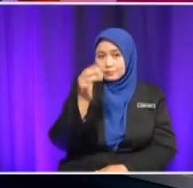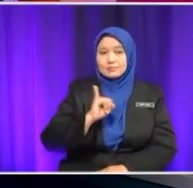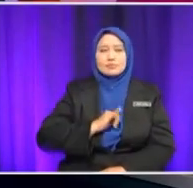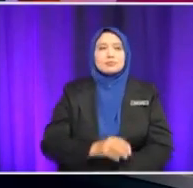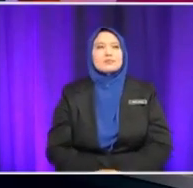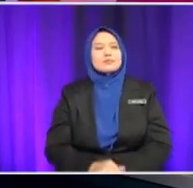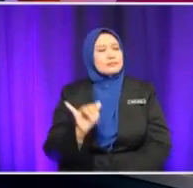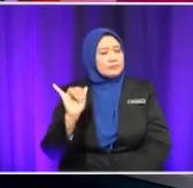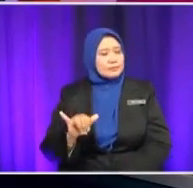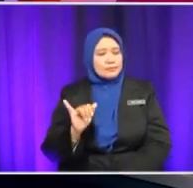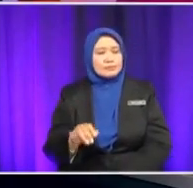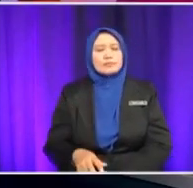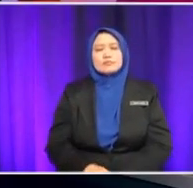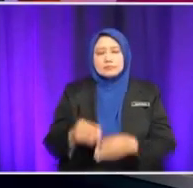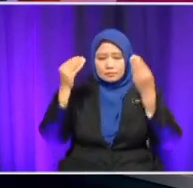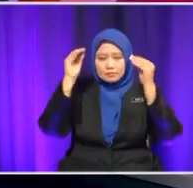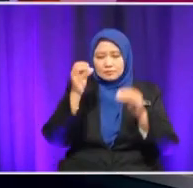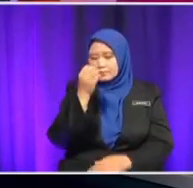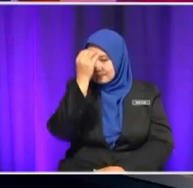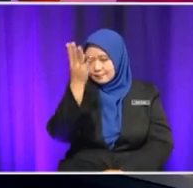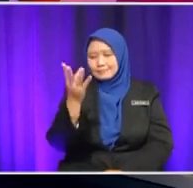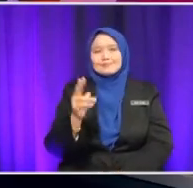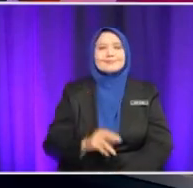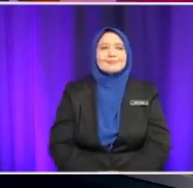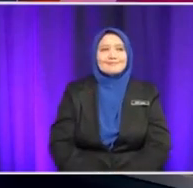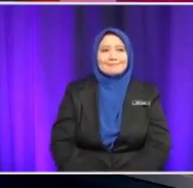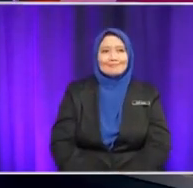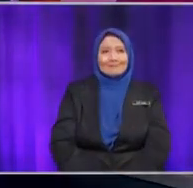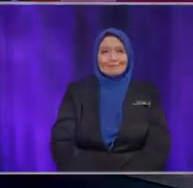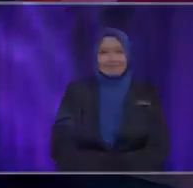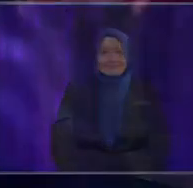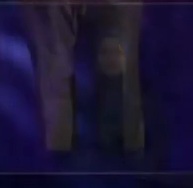terangkat ke-9 kecerdasan yang hadir Oke main